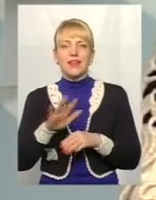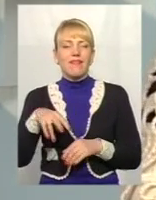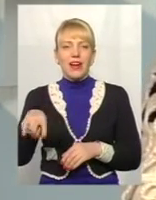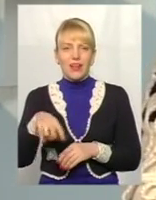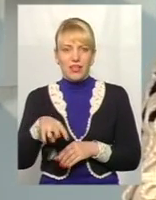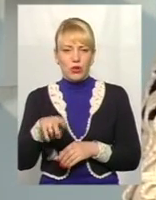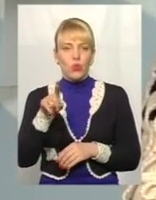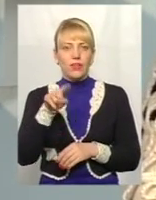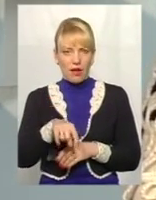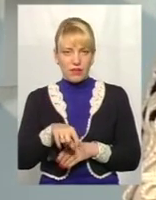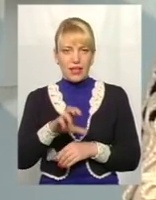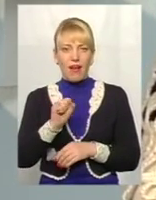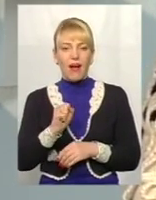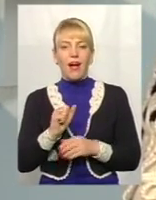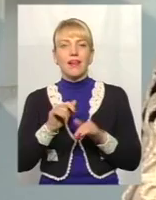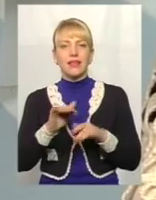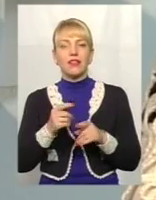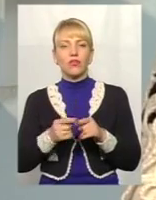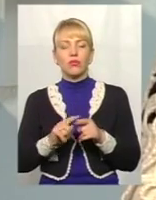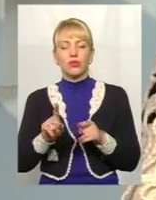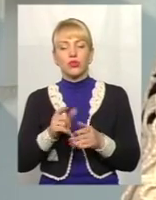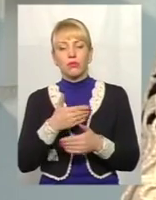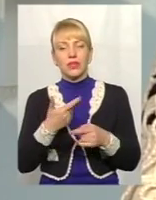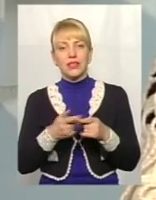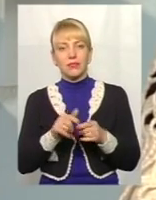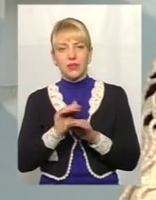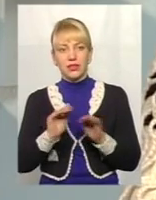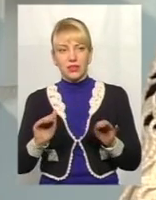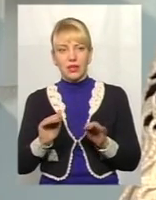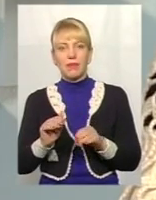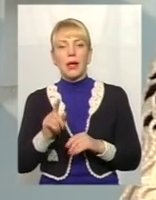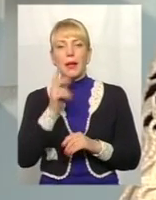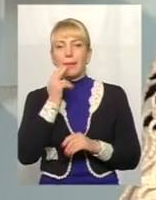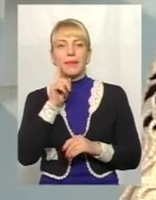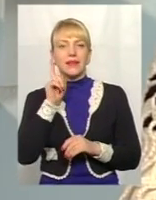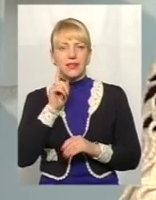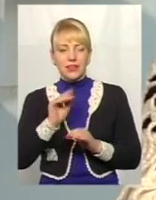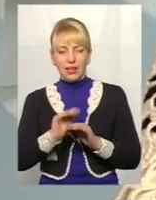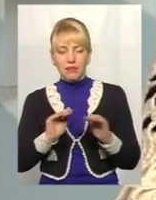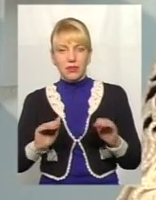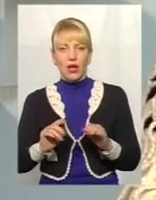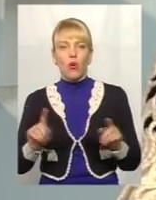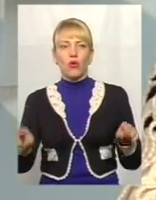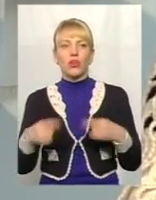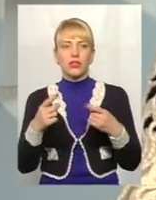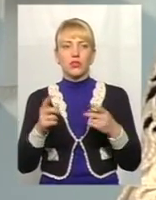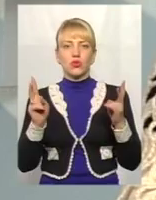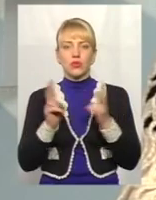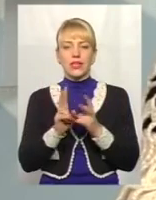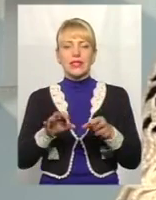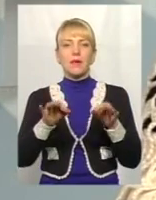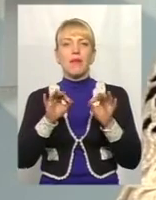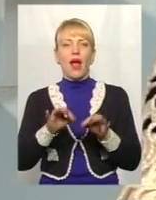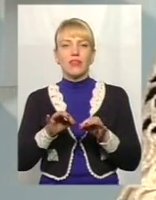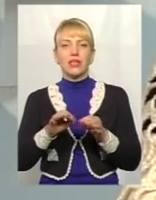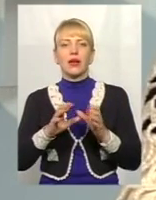тільки в літературі, а діло в тому, що ми цим дітям, цим підліткам організовуємо зустрічі з праведниками світу,